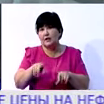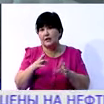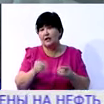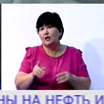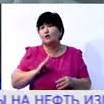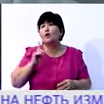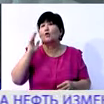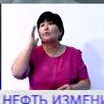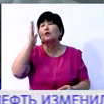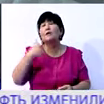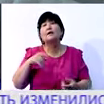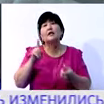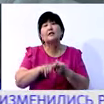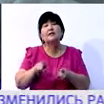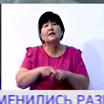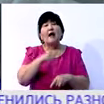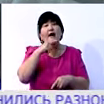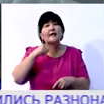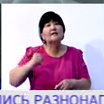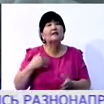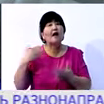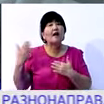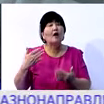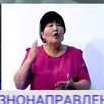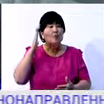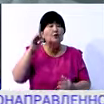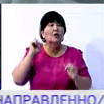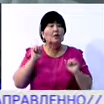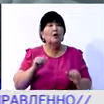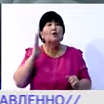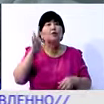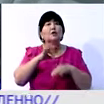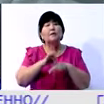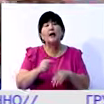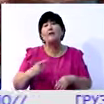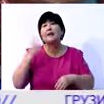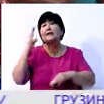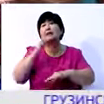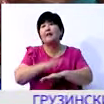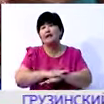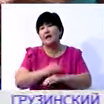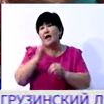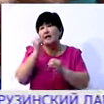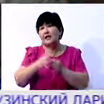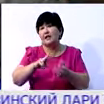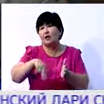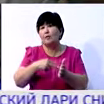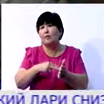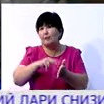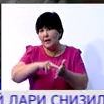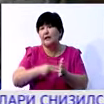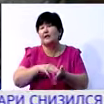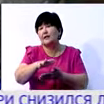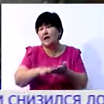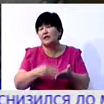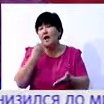большое будущее. Мы связываемся с российскими коллегами. В будущем, возможно, будут проводиться мастер-классы. Центр планирует дальнейшее улучшение